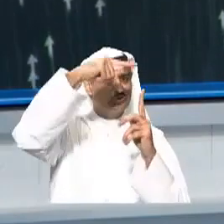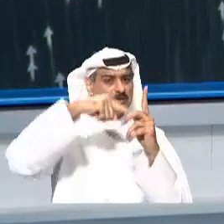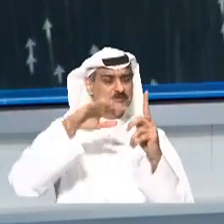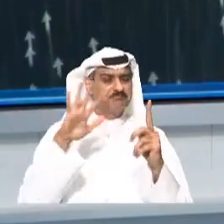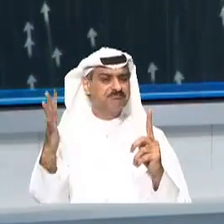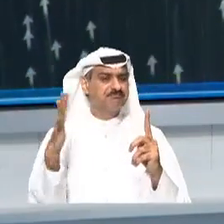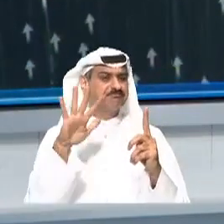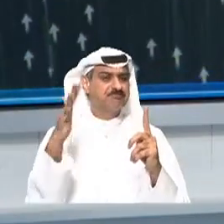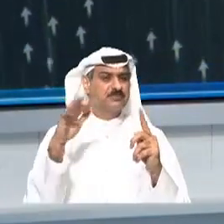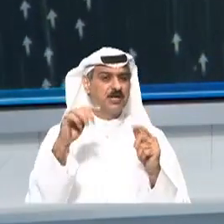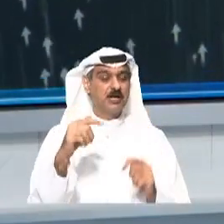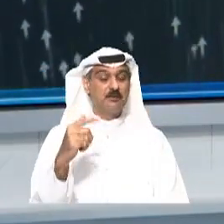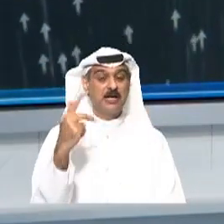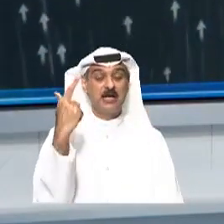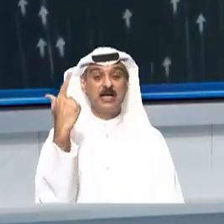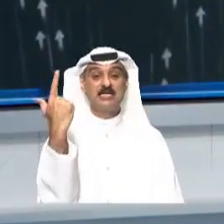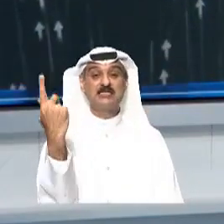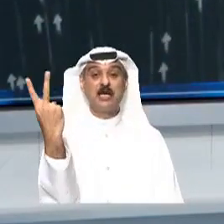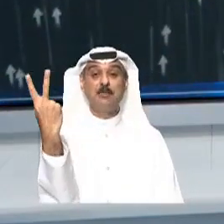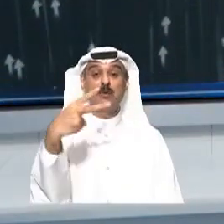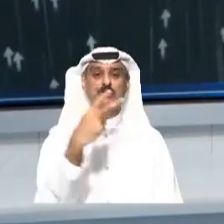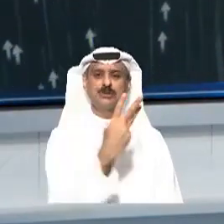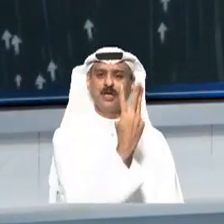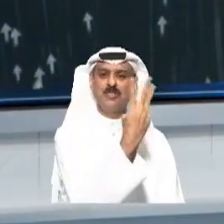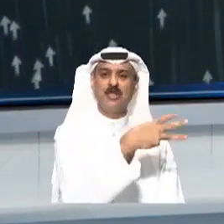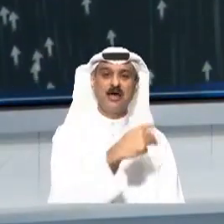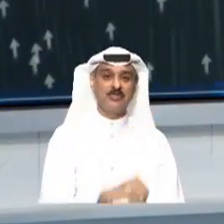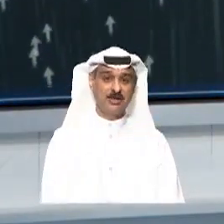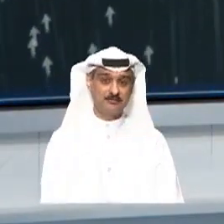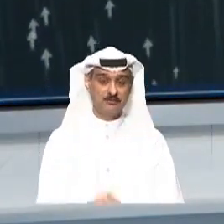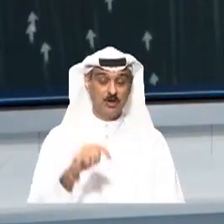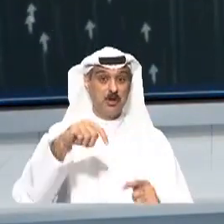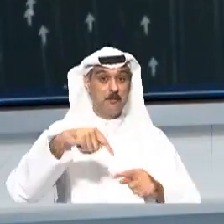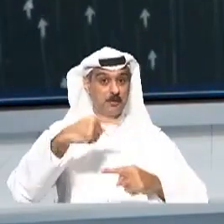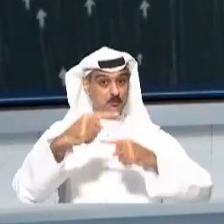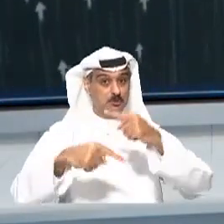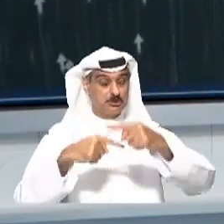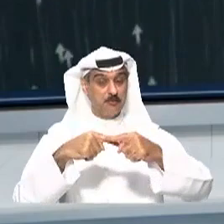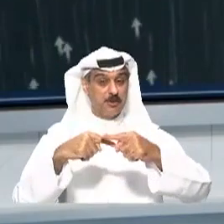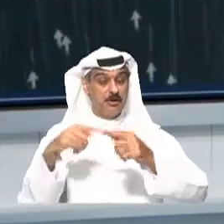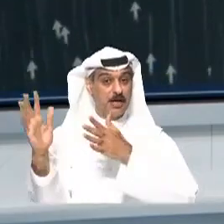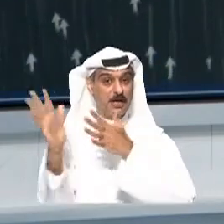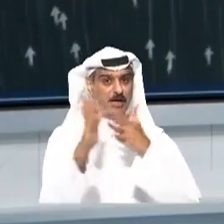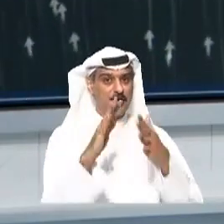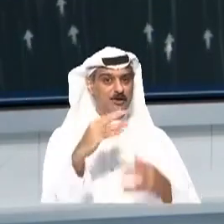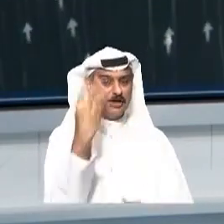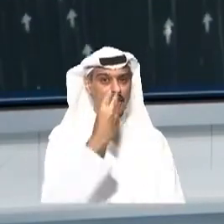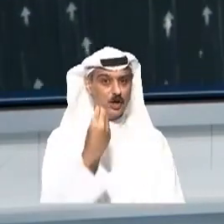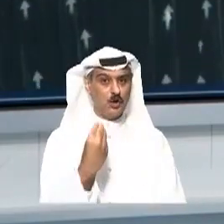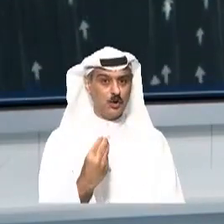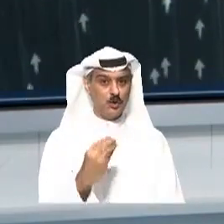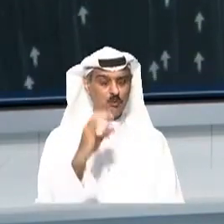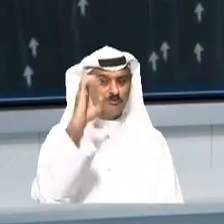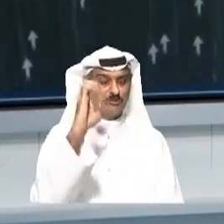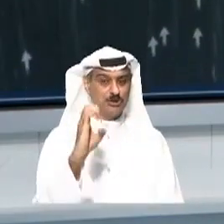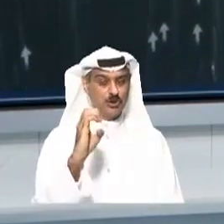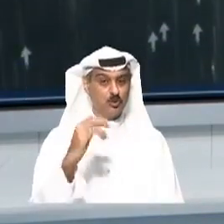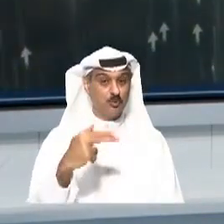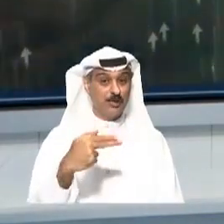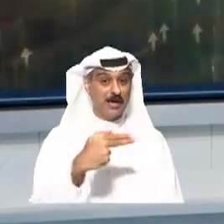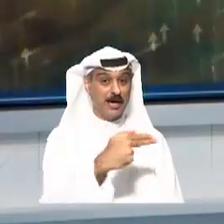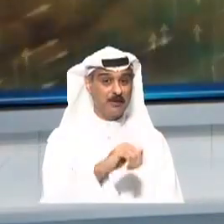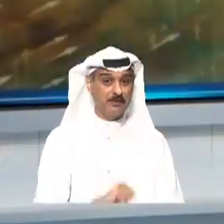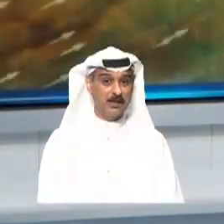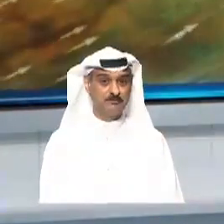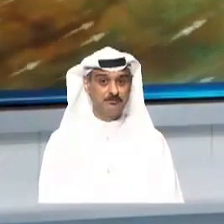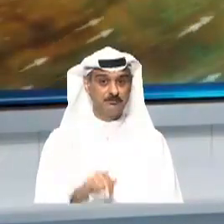بين 27 إلى 30 درجة مئوية مع استمرار الرياح المعتدلة الجنوبية الغربية. مع